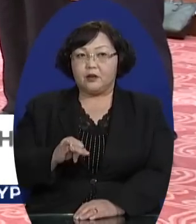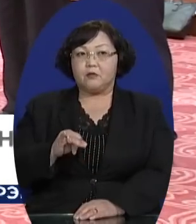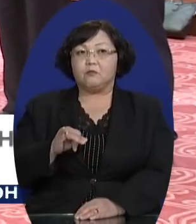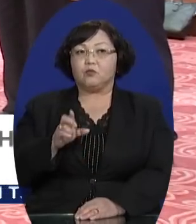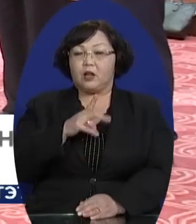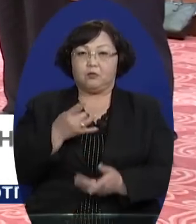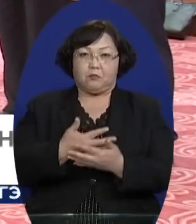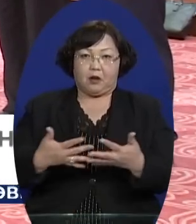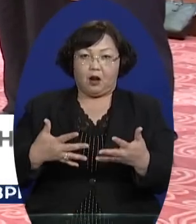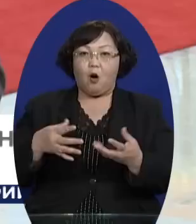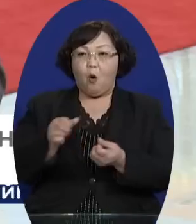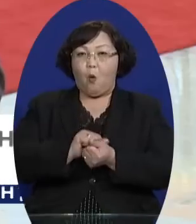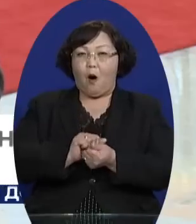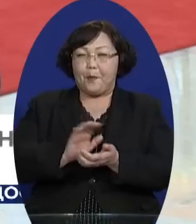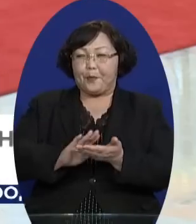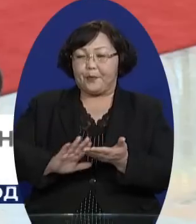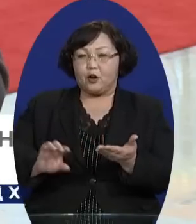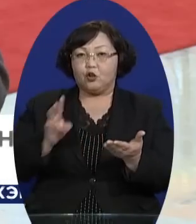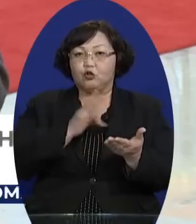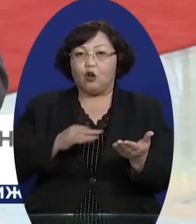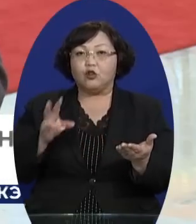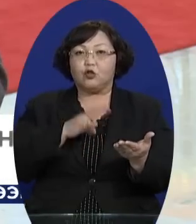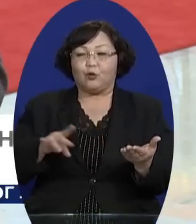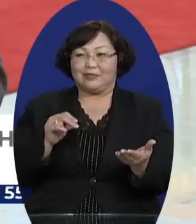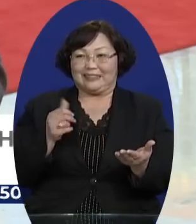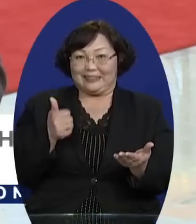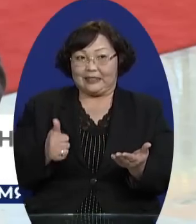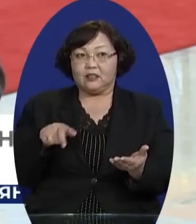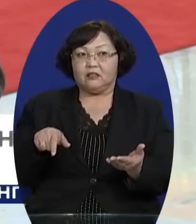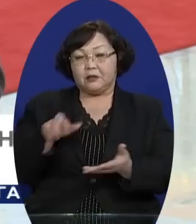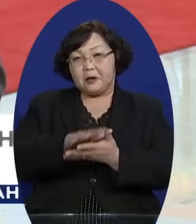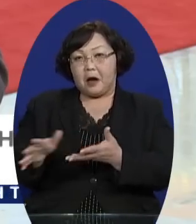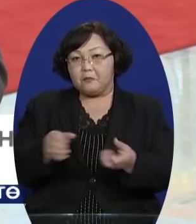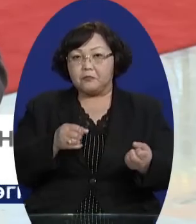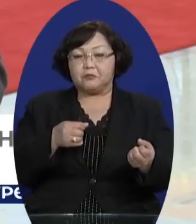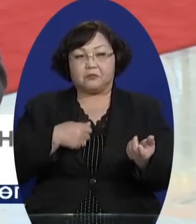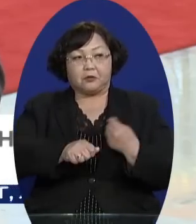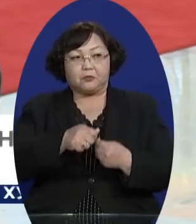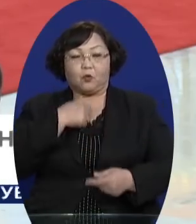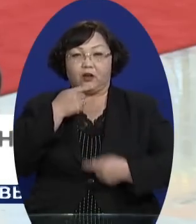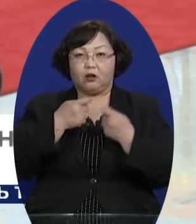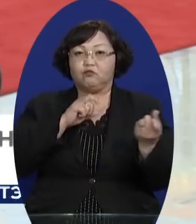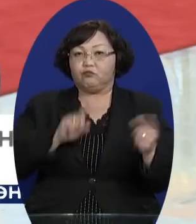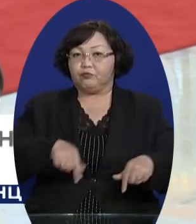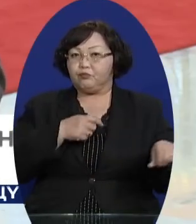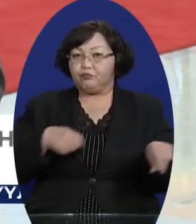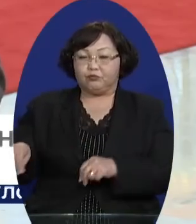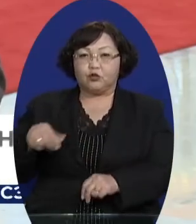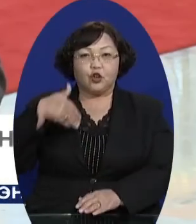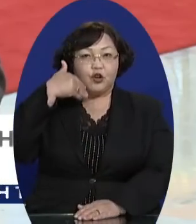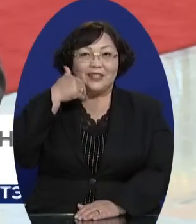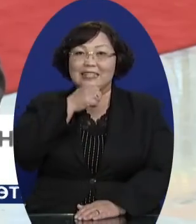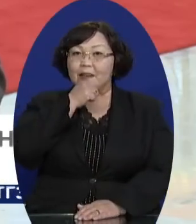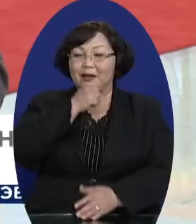ноос ноолуурыг экспортлох төвшөнд бол бас яриа хэлцээр хийж байгаа гараа үсэг зурлаа. За мөн хонь ямааг одоо